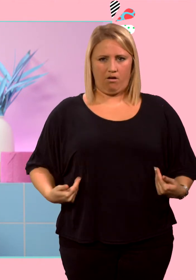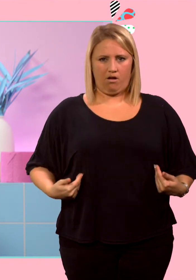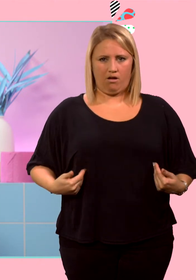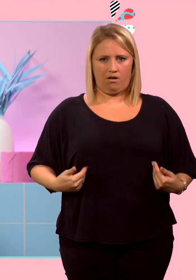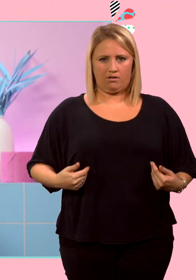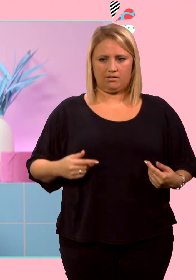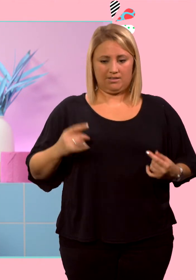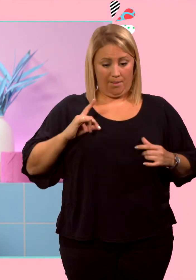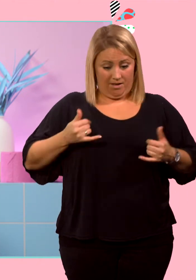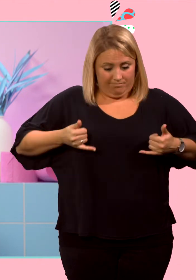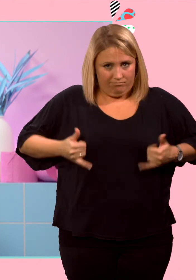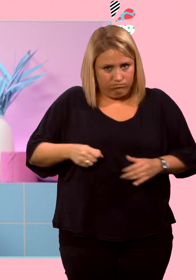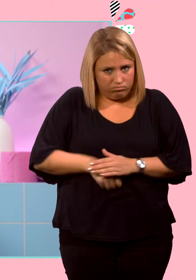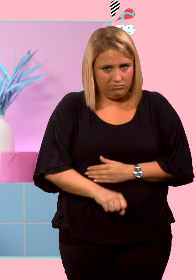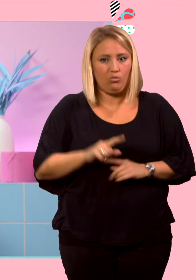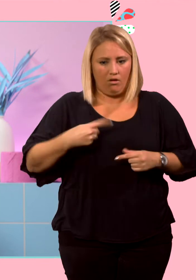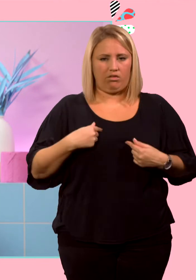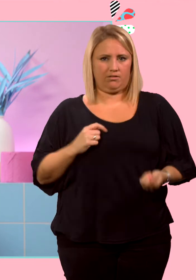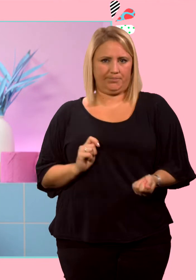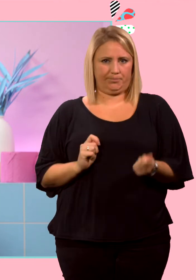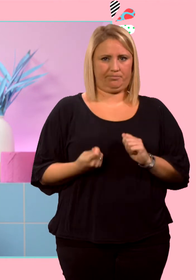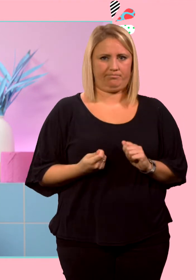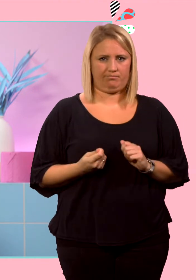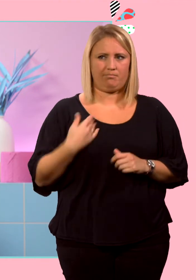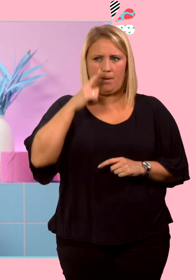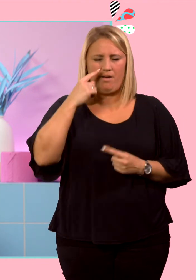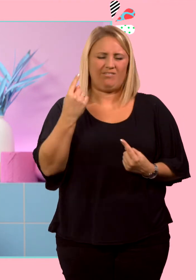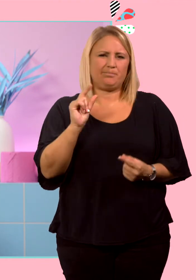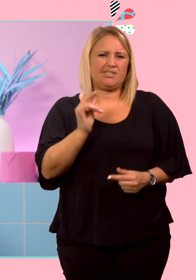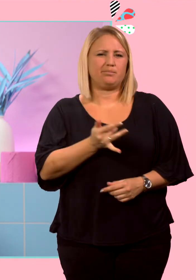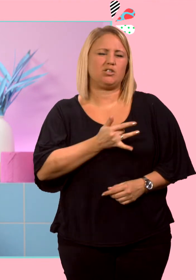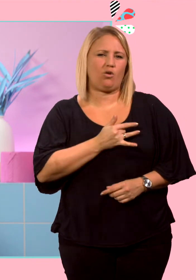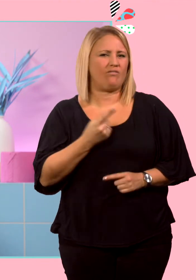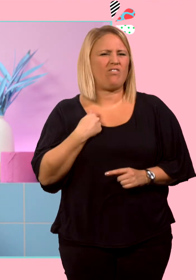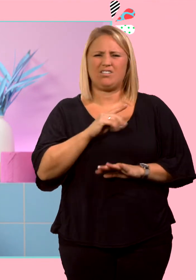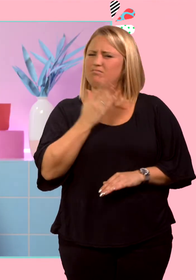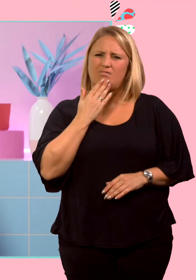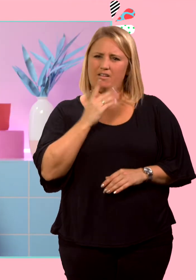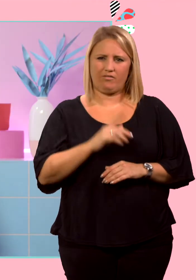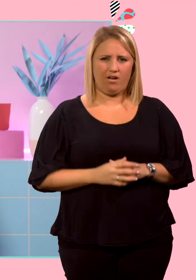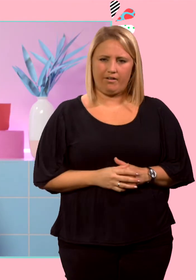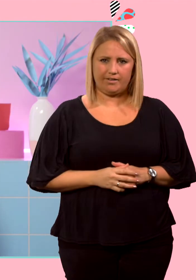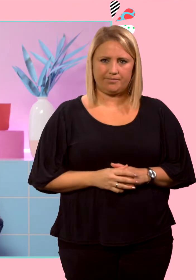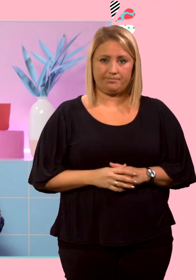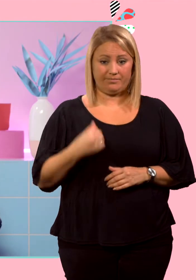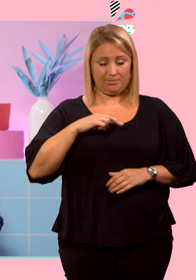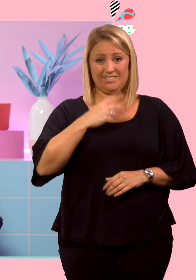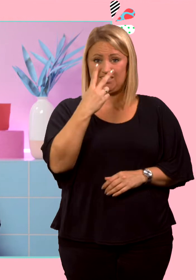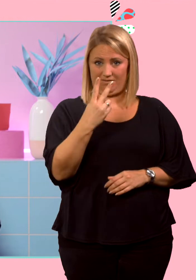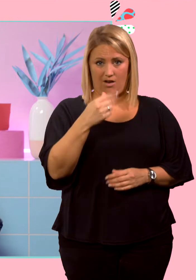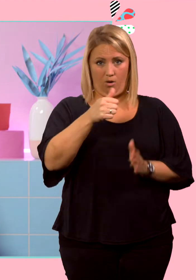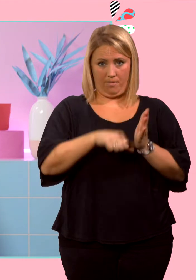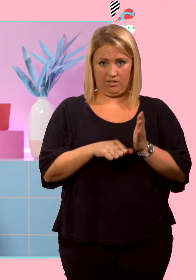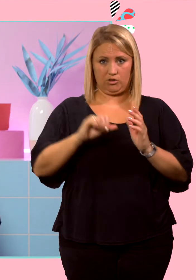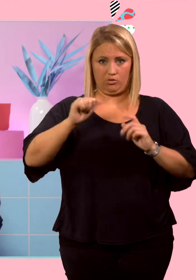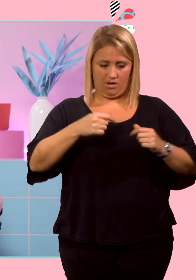ihr hinauskam und den will ich verändern. Genau, also das war nicht so einfach. Es waren zwei Operationen, einmal mit